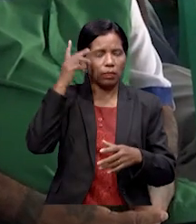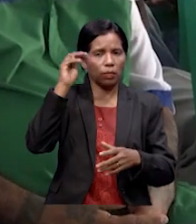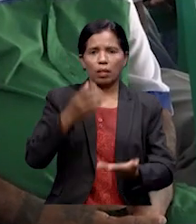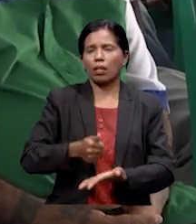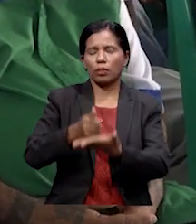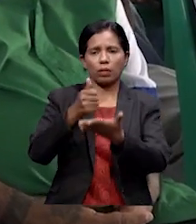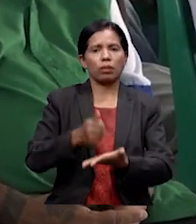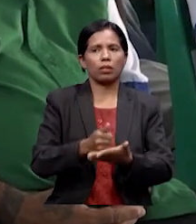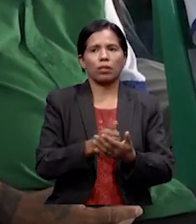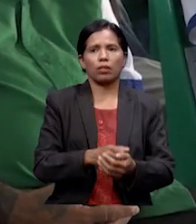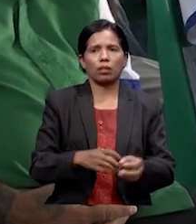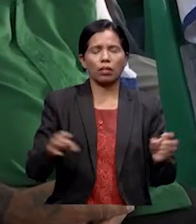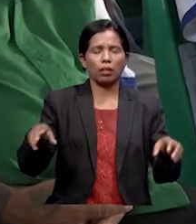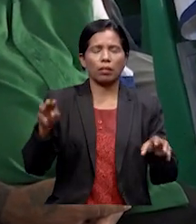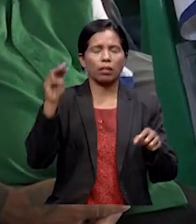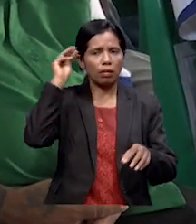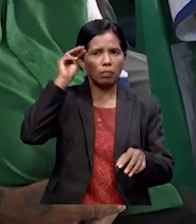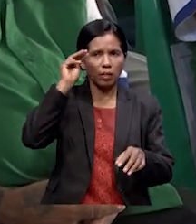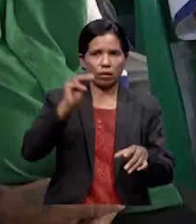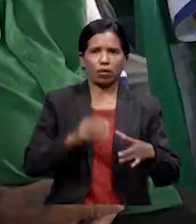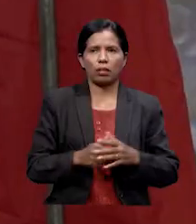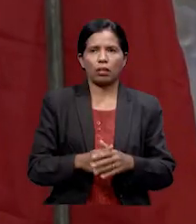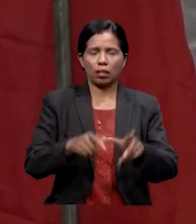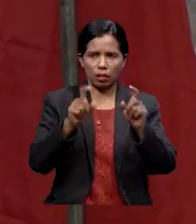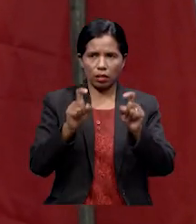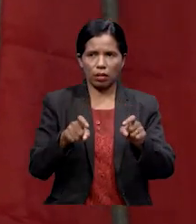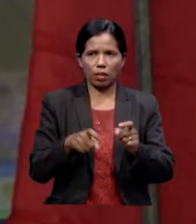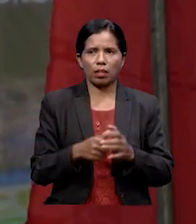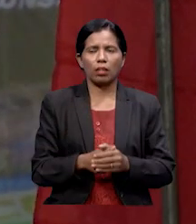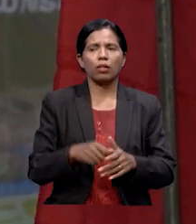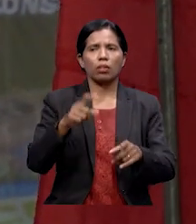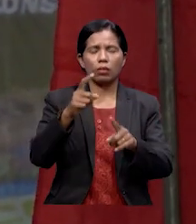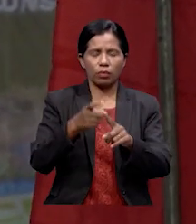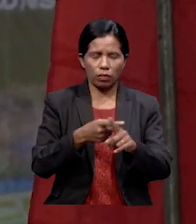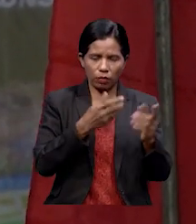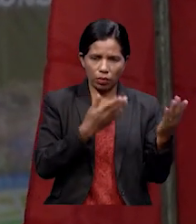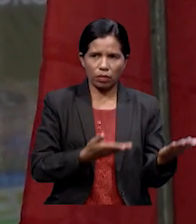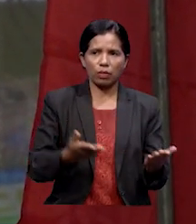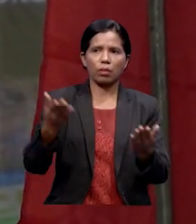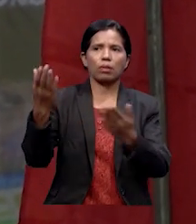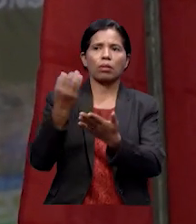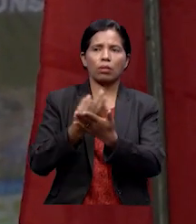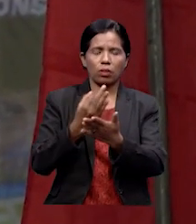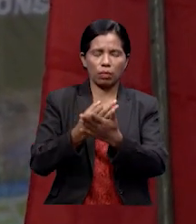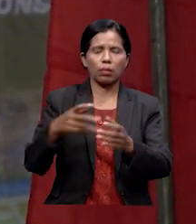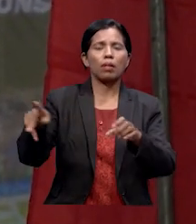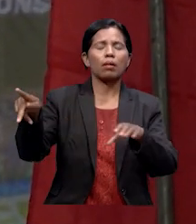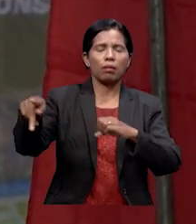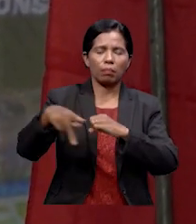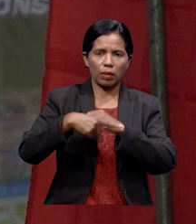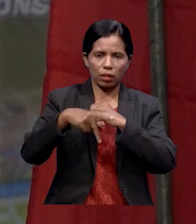mai, dia mai. Saya ministro, tenge pula-pula kata mawasa ba partidu nenai,